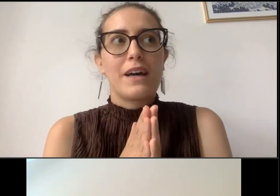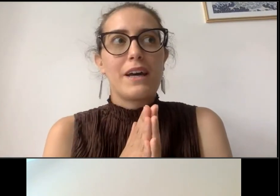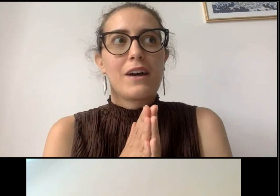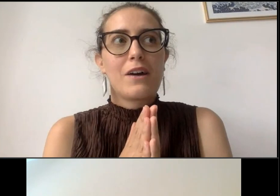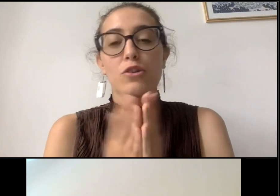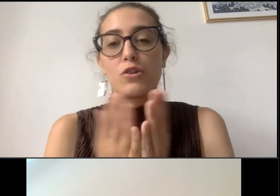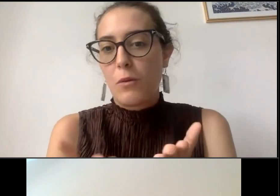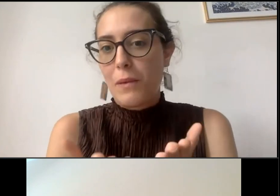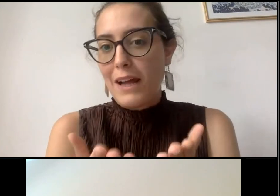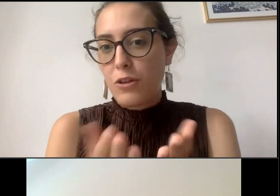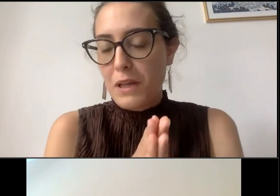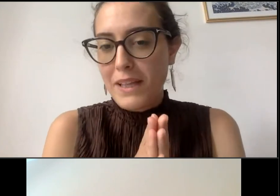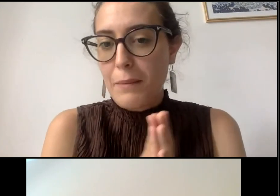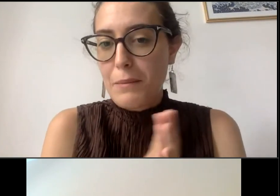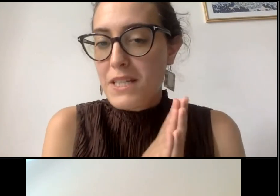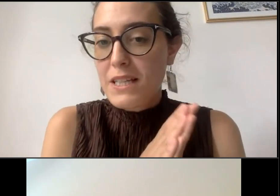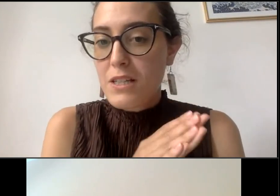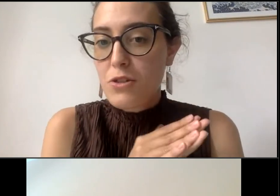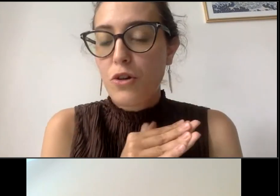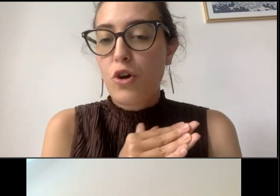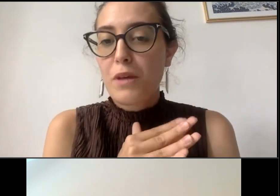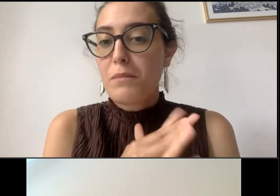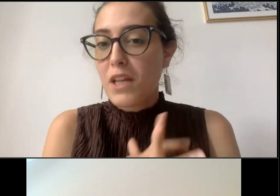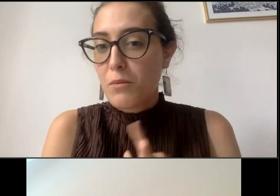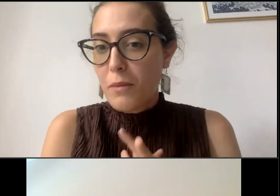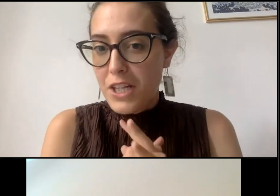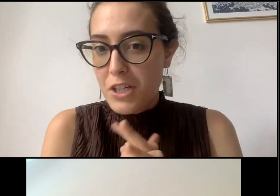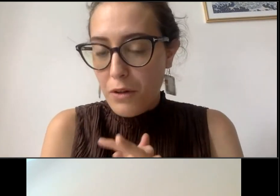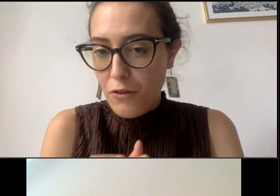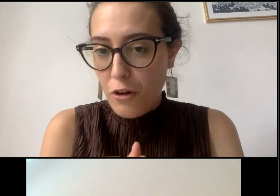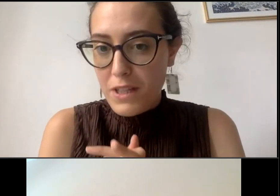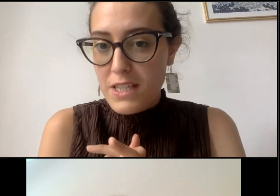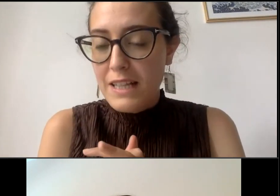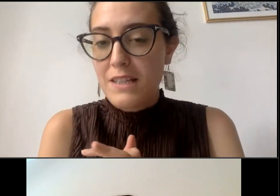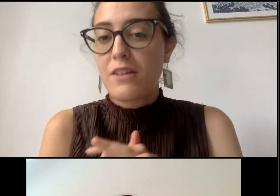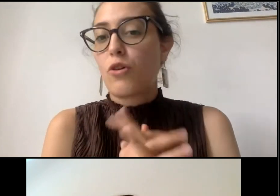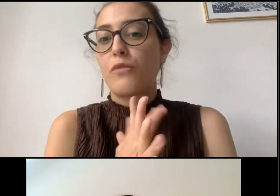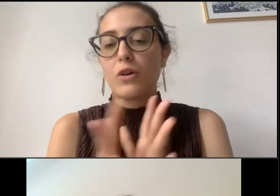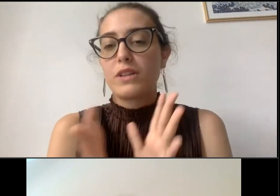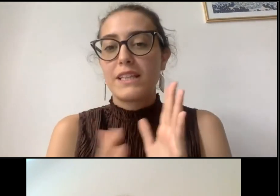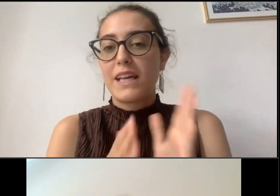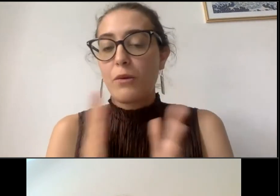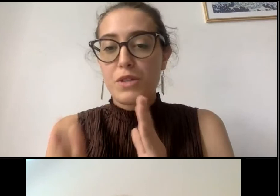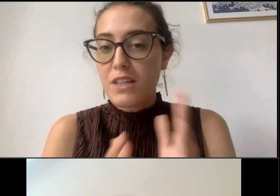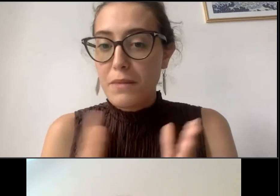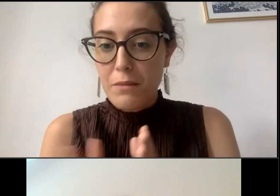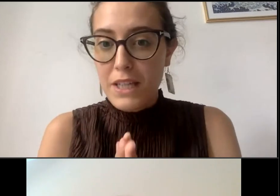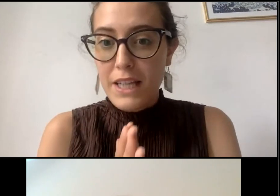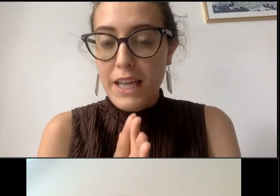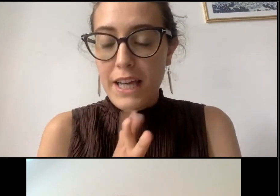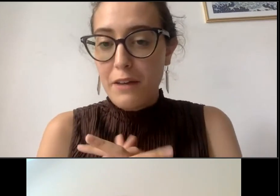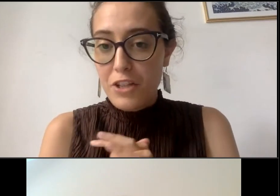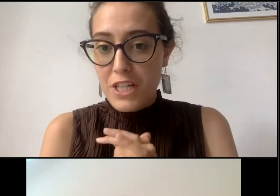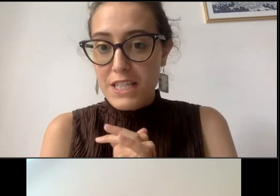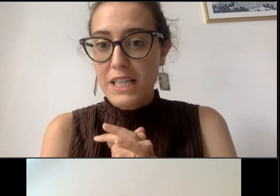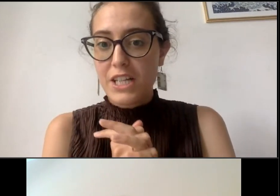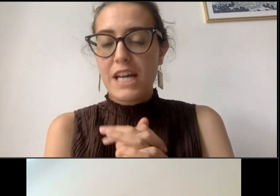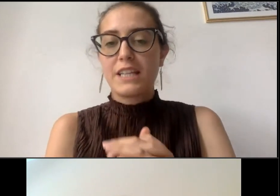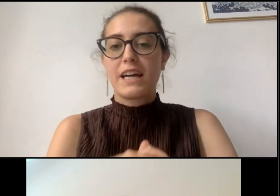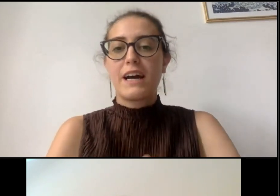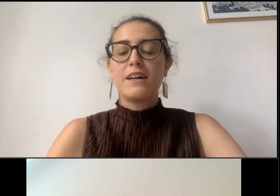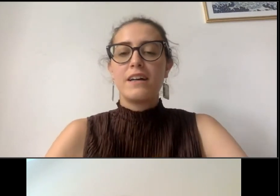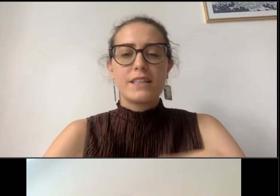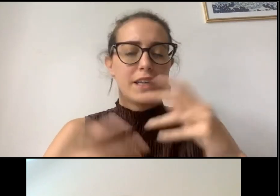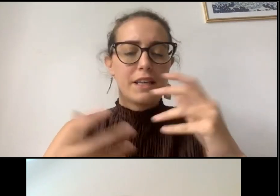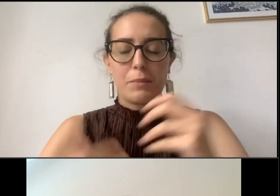quando stavo parlando prima nella mia presentazione come minimo manager performance standard ovvero dei requisiti minimi di efficienza